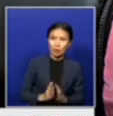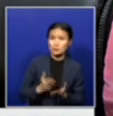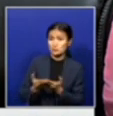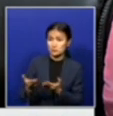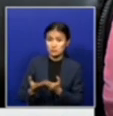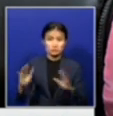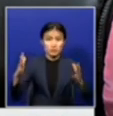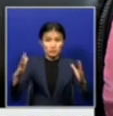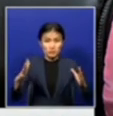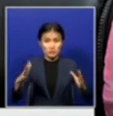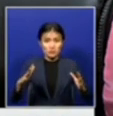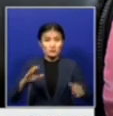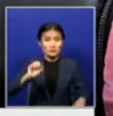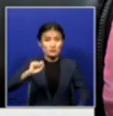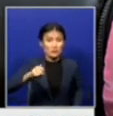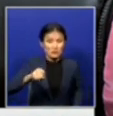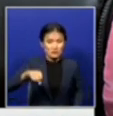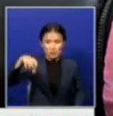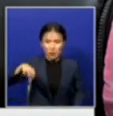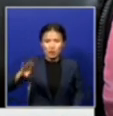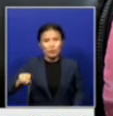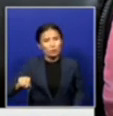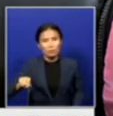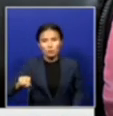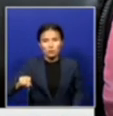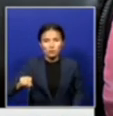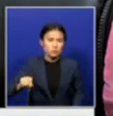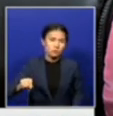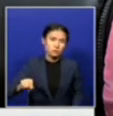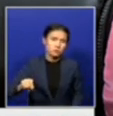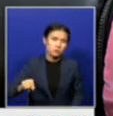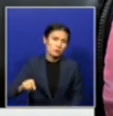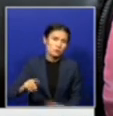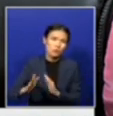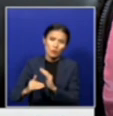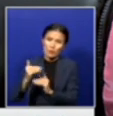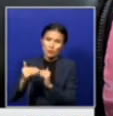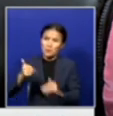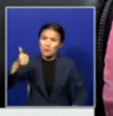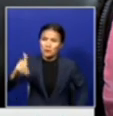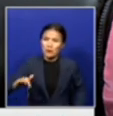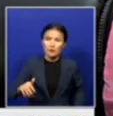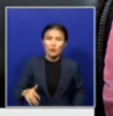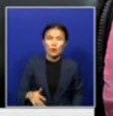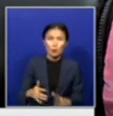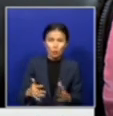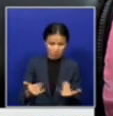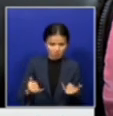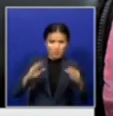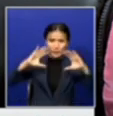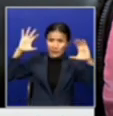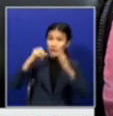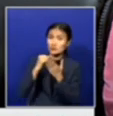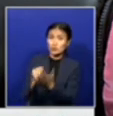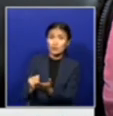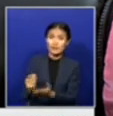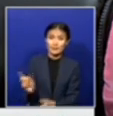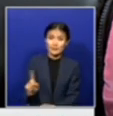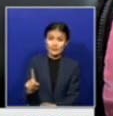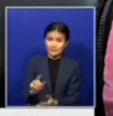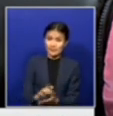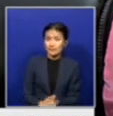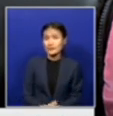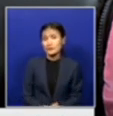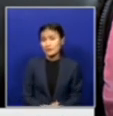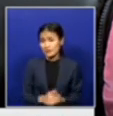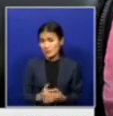ไรให้ SME เหล่านี้เขากลับมาประกอบธุรกิจลืมตาอ้าปากได้นะครับแล้วอย่าบอกนะครับว่ารัฐบาลได้ออก